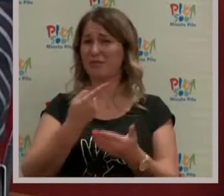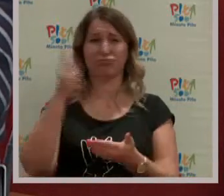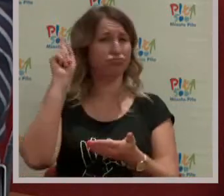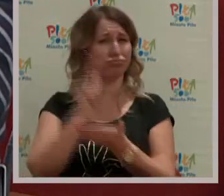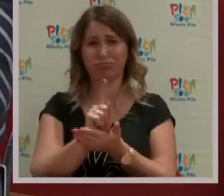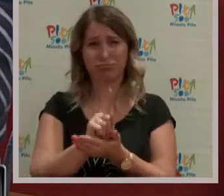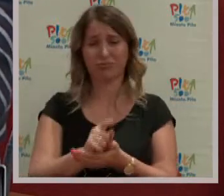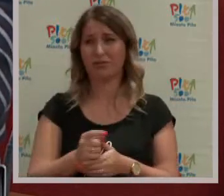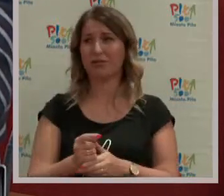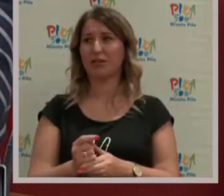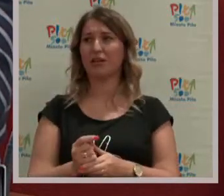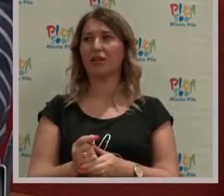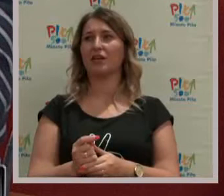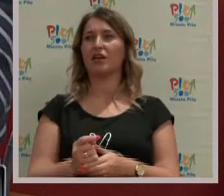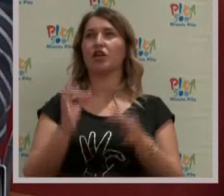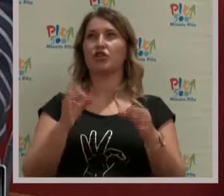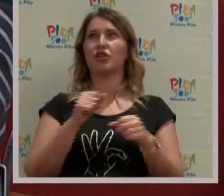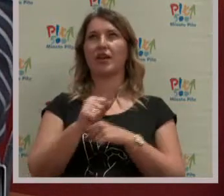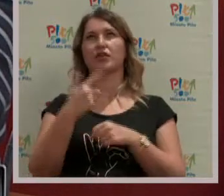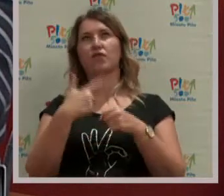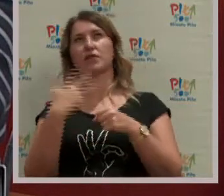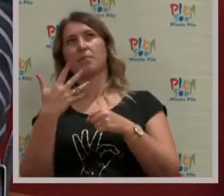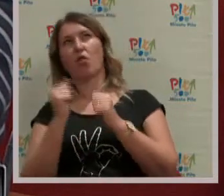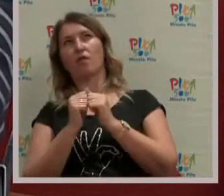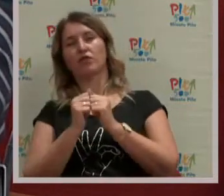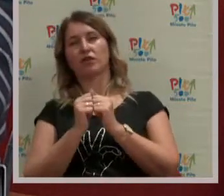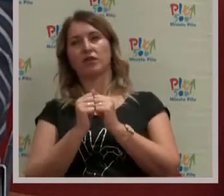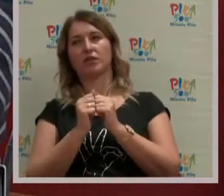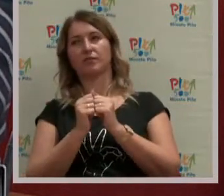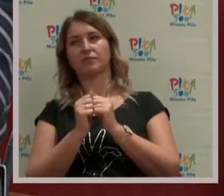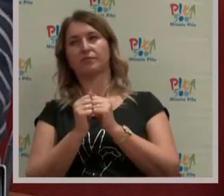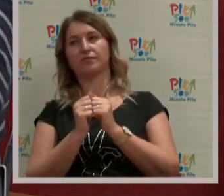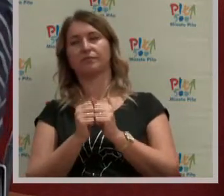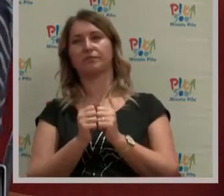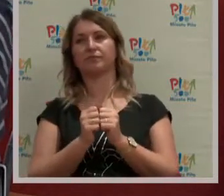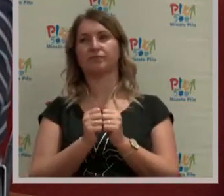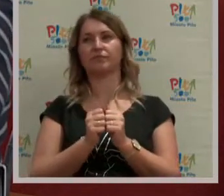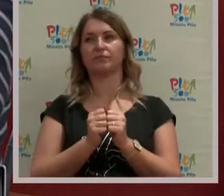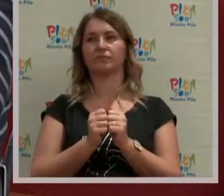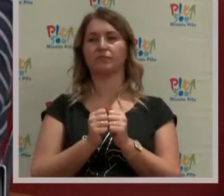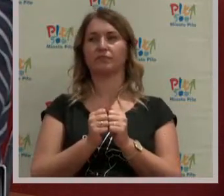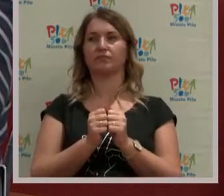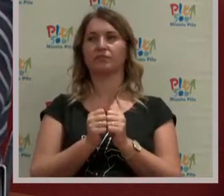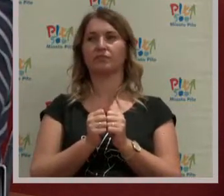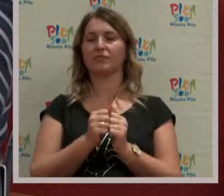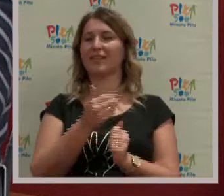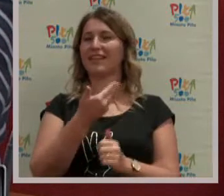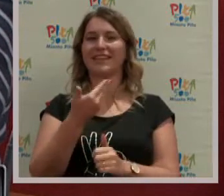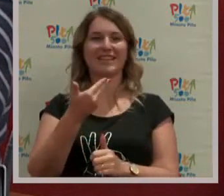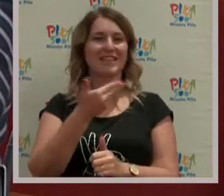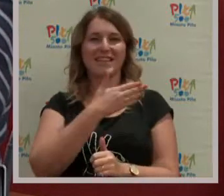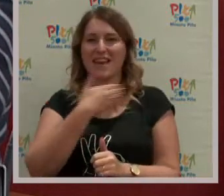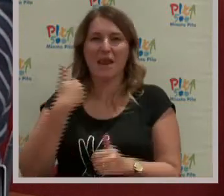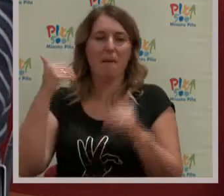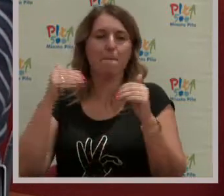dzisiaj mamy 25 września technologicznie nawet jak Pan tu podpowiada nie ma możliwości